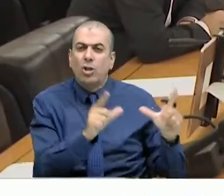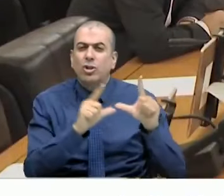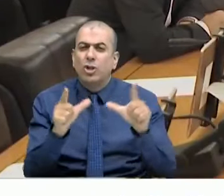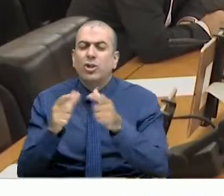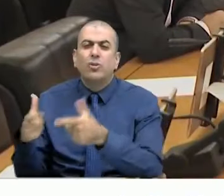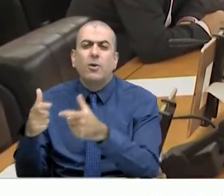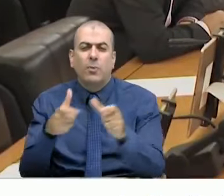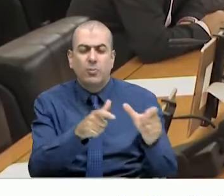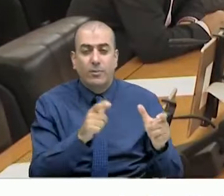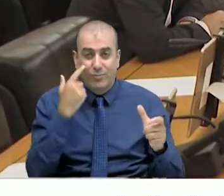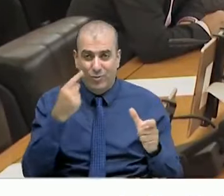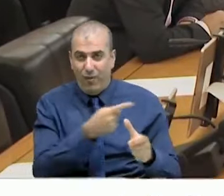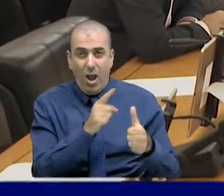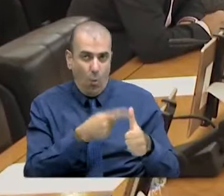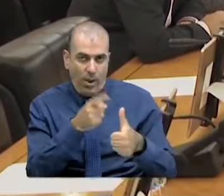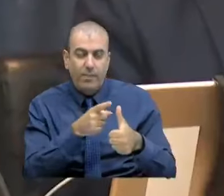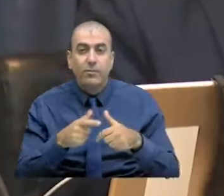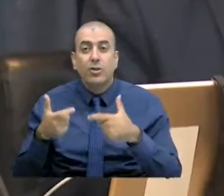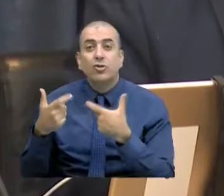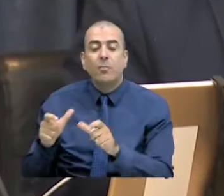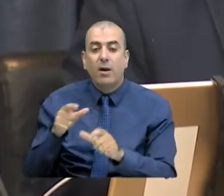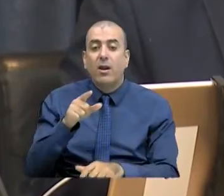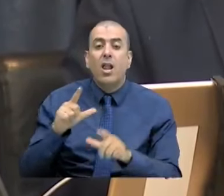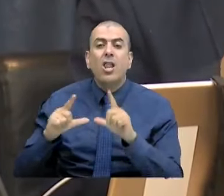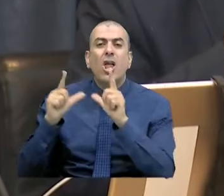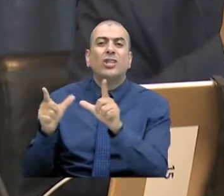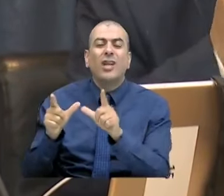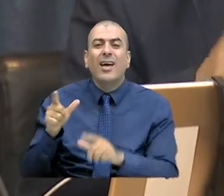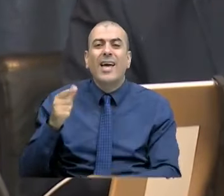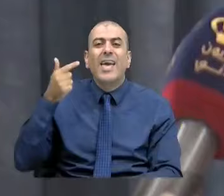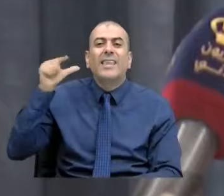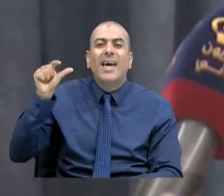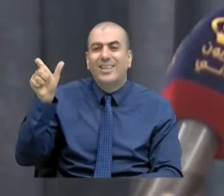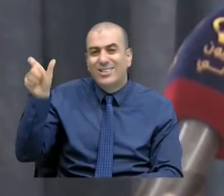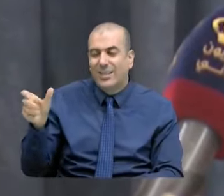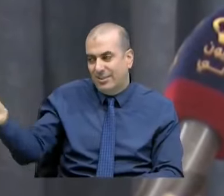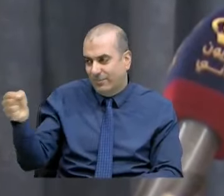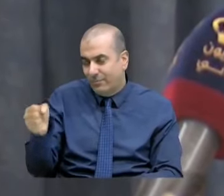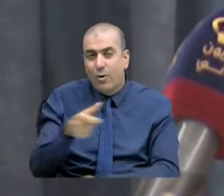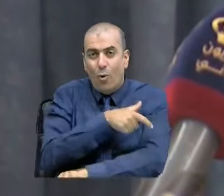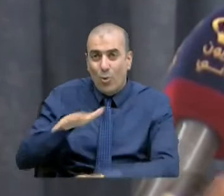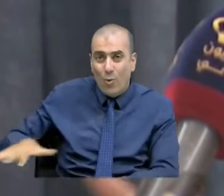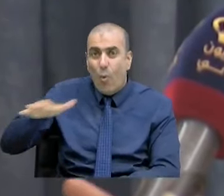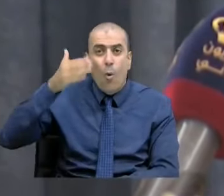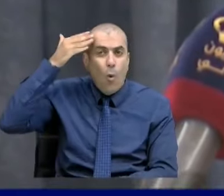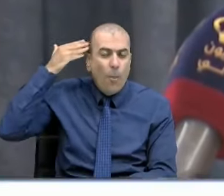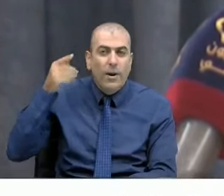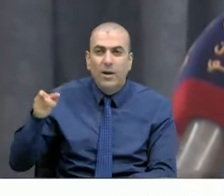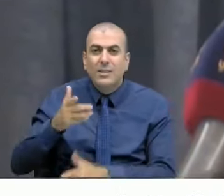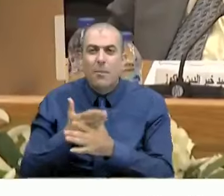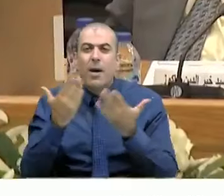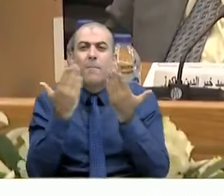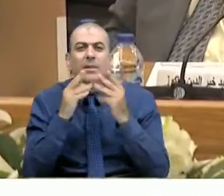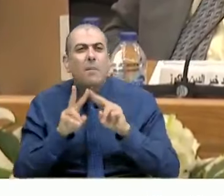كرم رئيس مجلس الاعيان فيصل الفايز بحضور رئيس اللجنه الاداريه العين خالد البكار اعضاء لجنه الخبراء المشاركين في اعداد